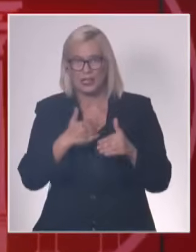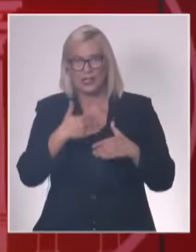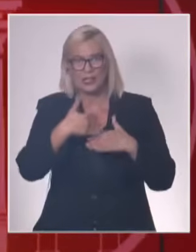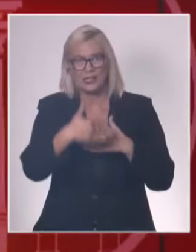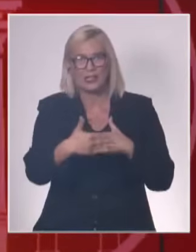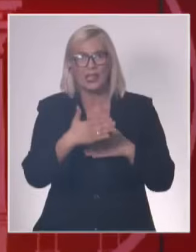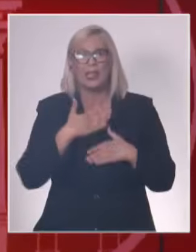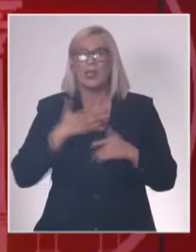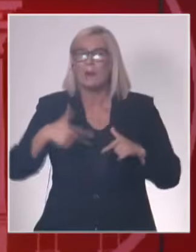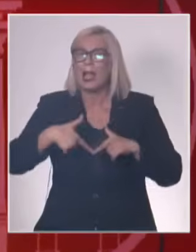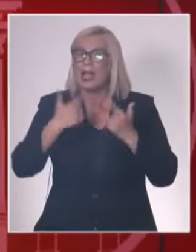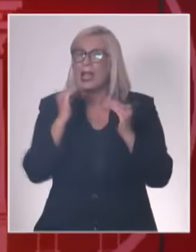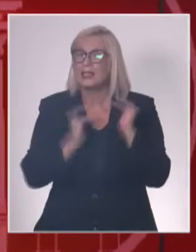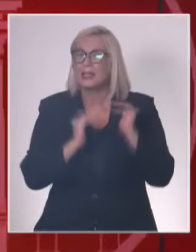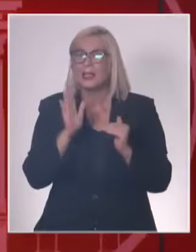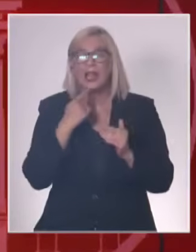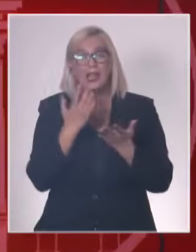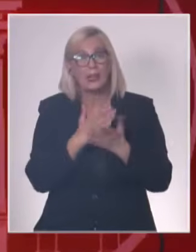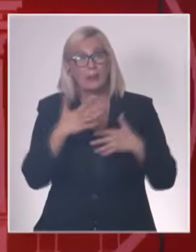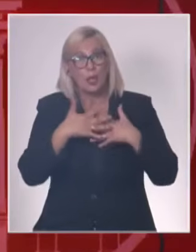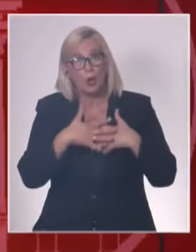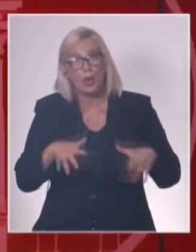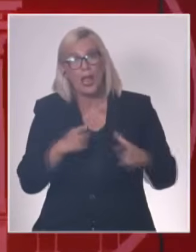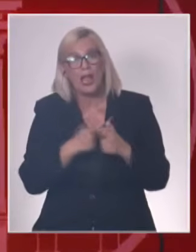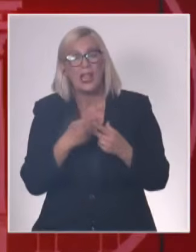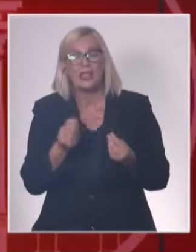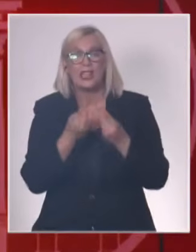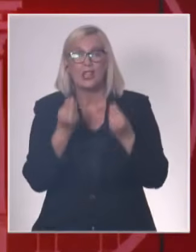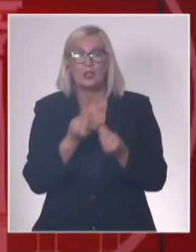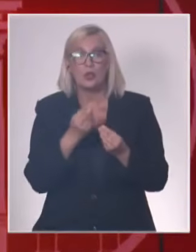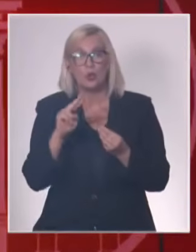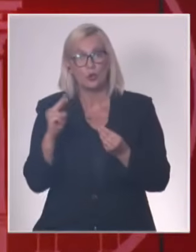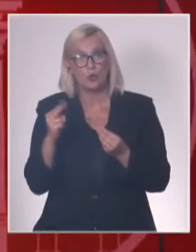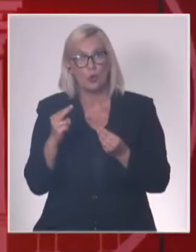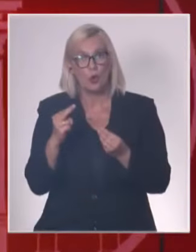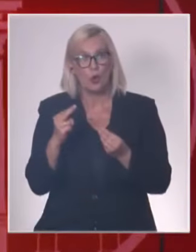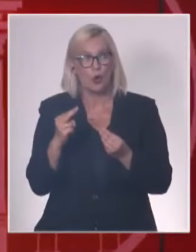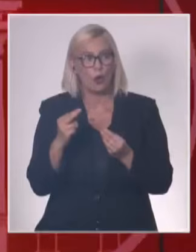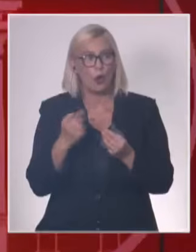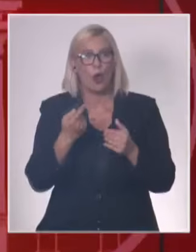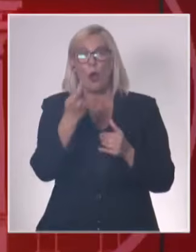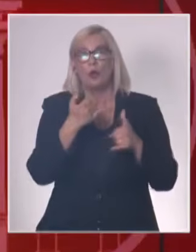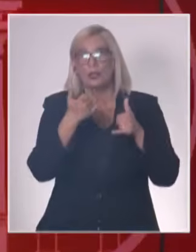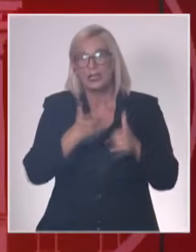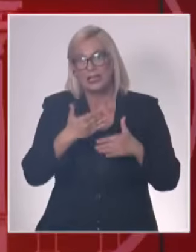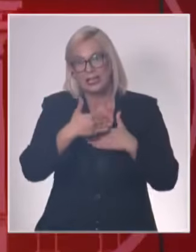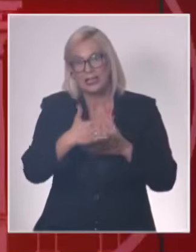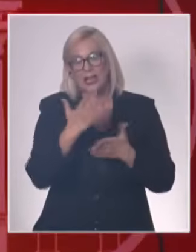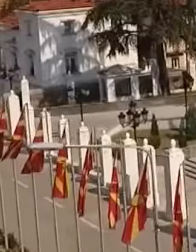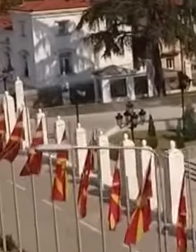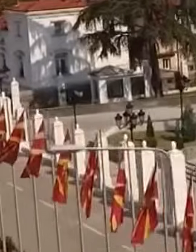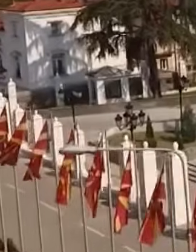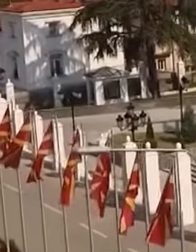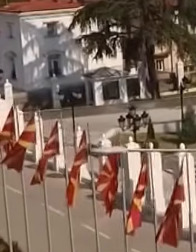со јасни мерки, дали тоа ќе биде ограничување или нешто друго, многу скоро од денеска ќе бидат сведоци